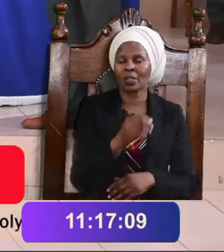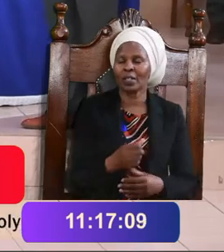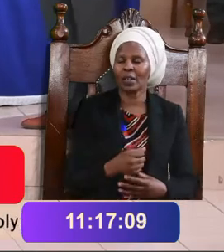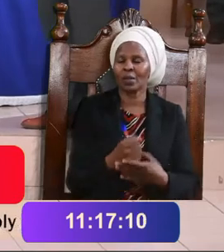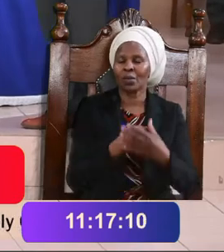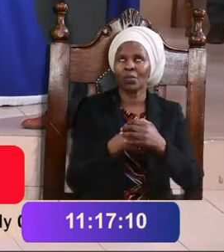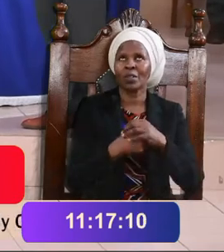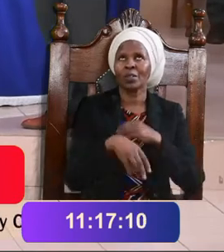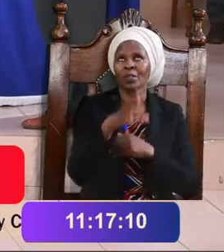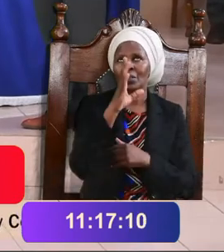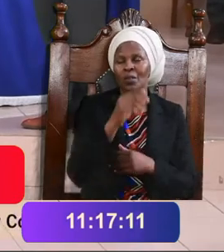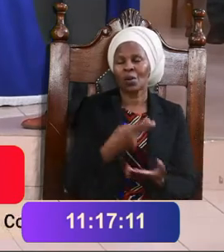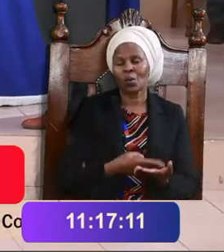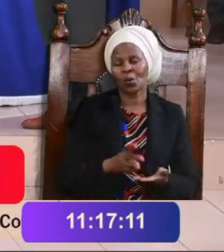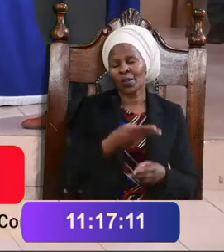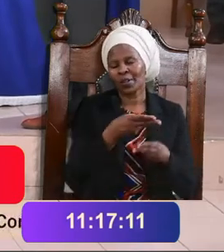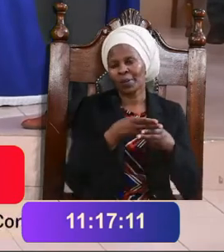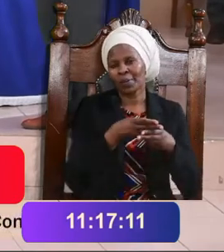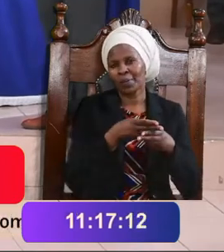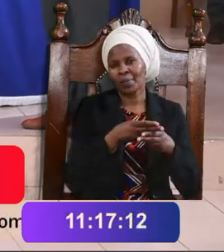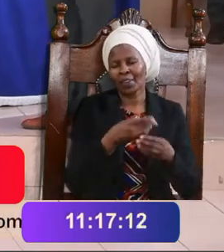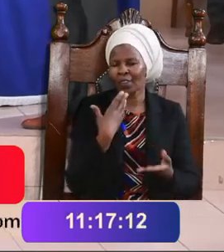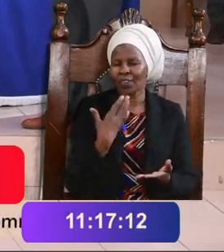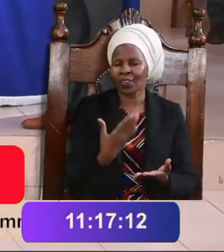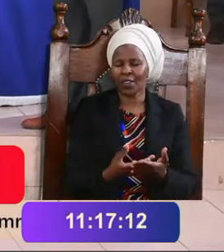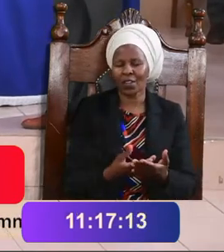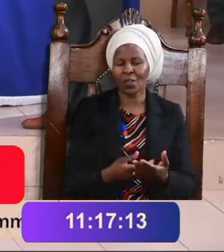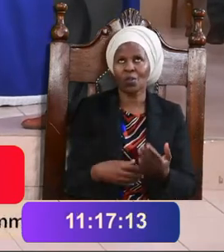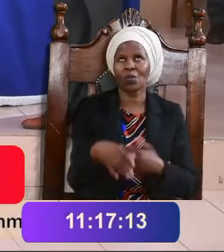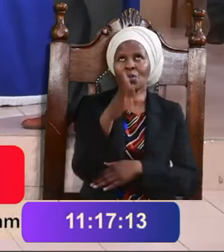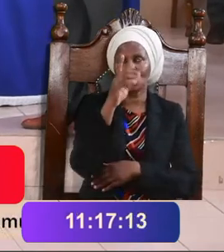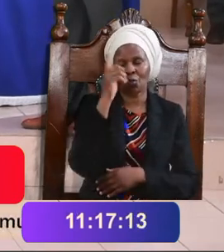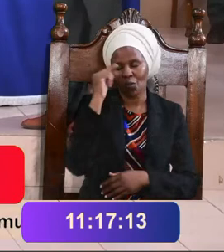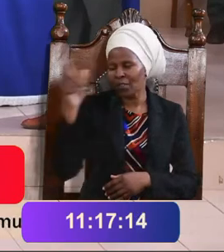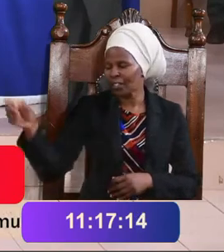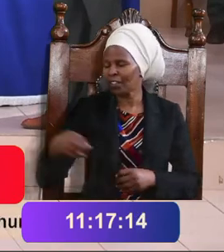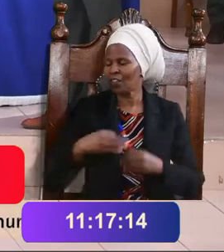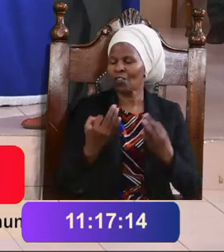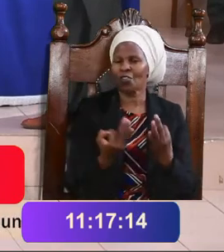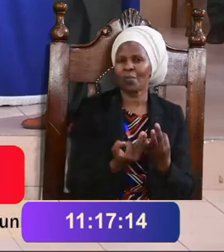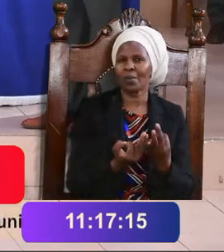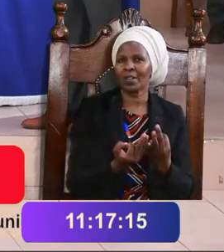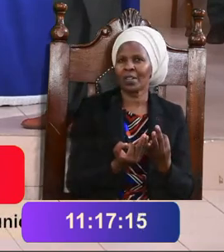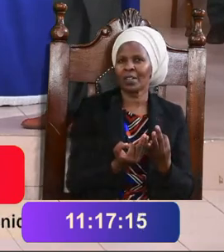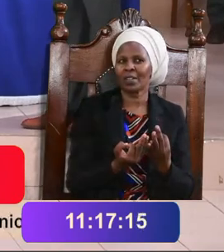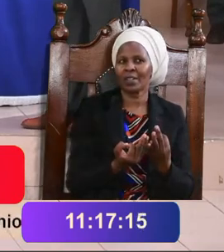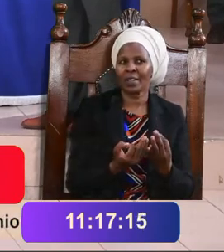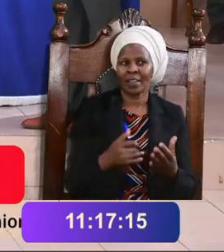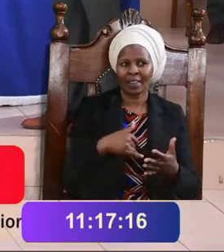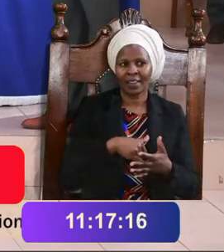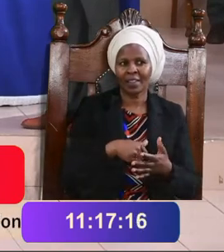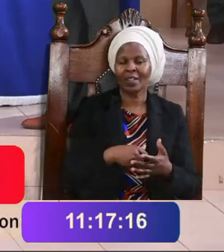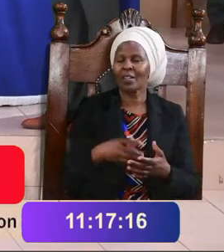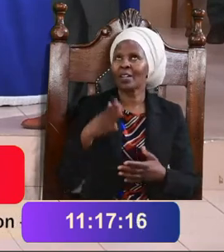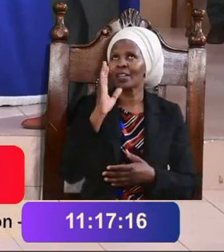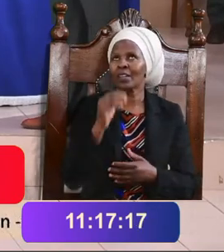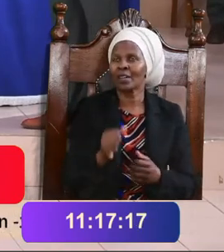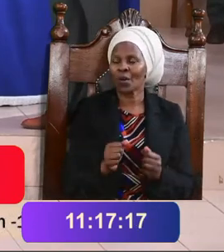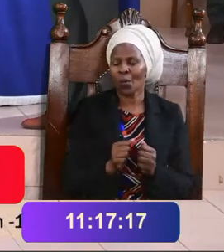jina lako takatifu. Ni asanti tena Bwana kwa hii familia ambayo umekuwa pamoja